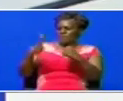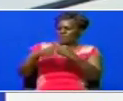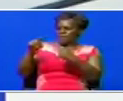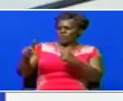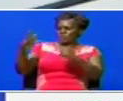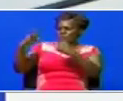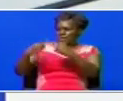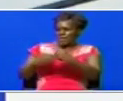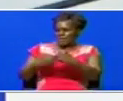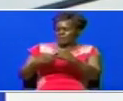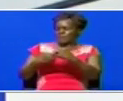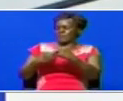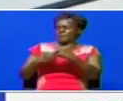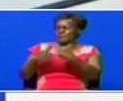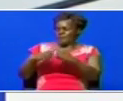59.87%.